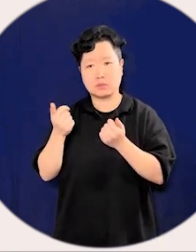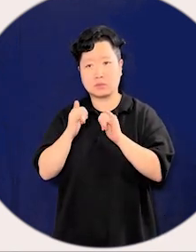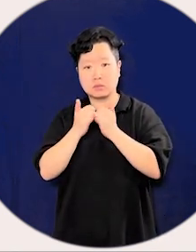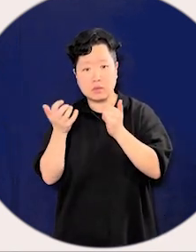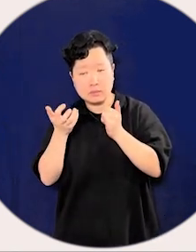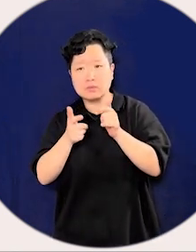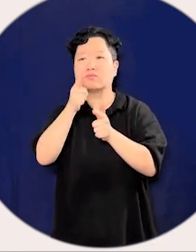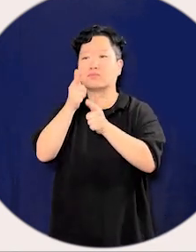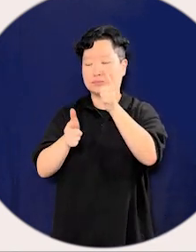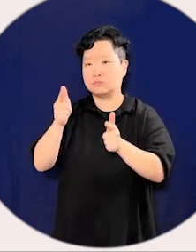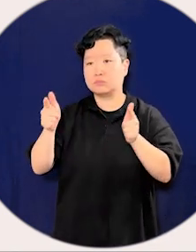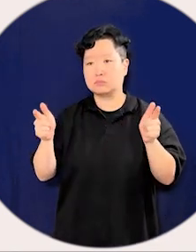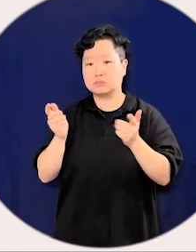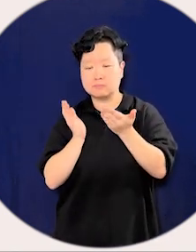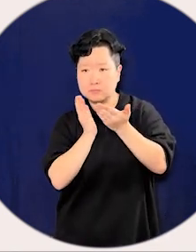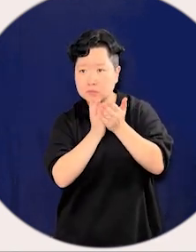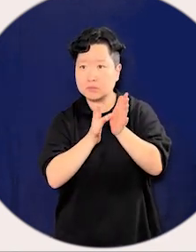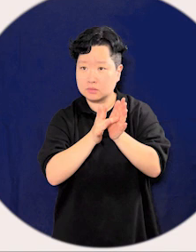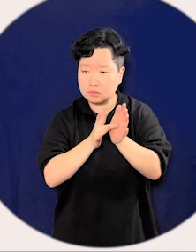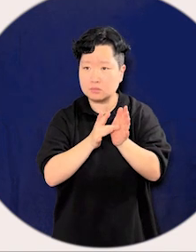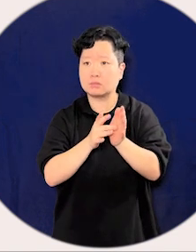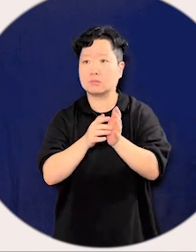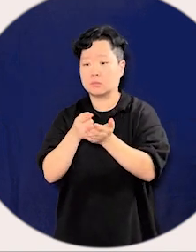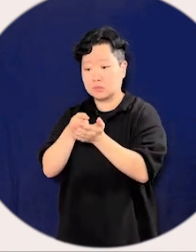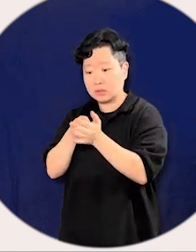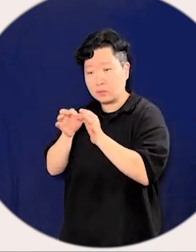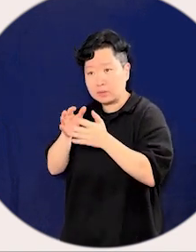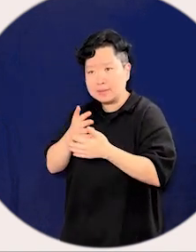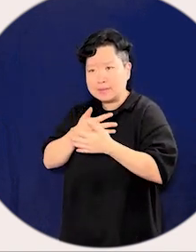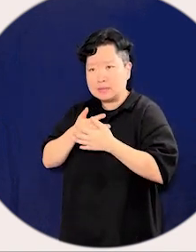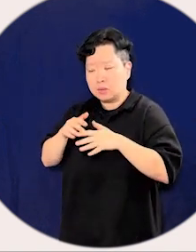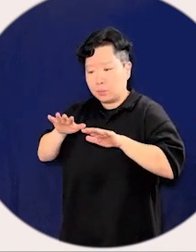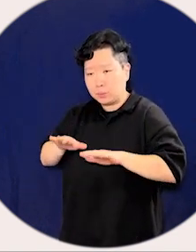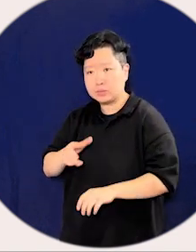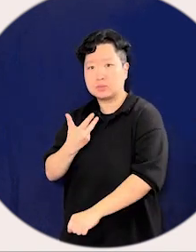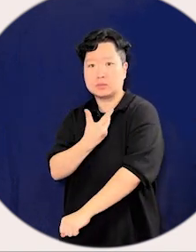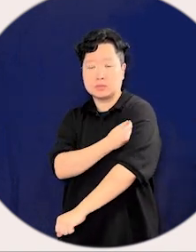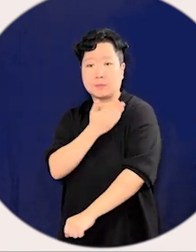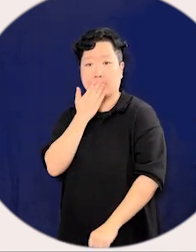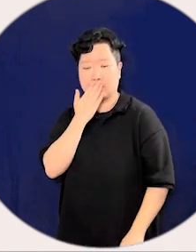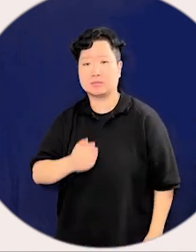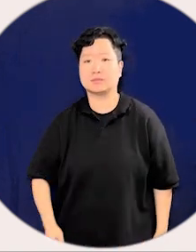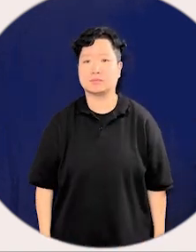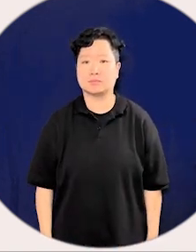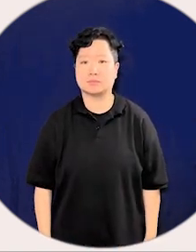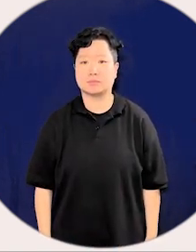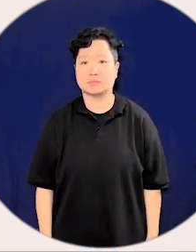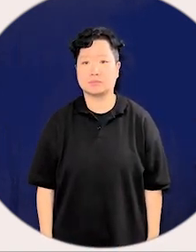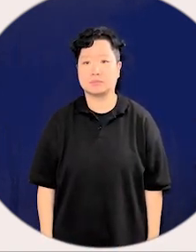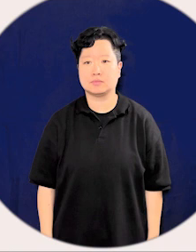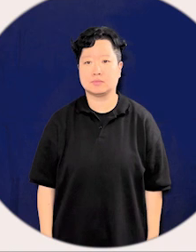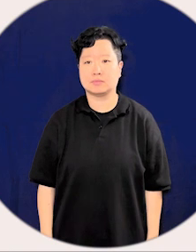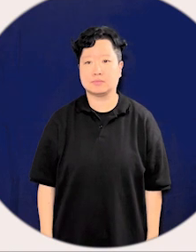있습니다. 사람마다 통증의 정도가 다를 수 있으므로 적절한 진통제를 사용할 수 있고 수술하는 동안